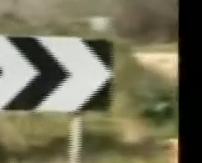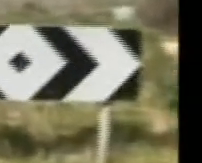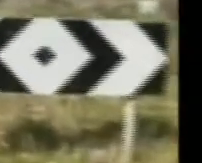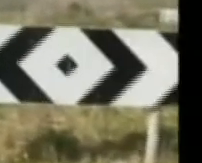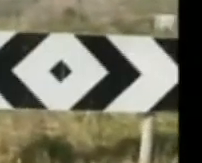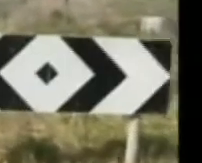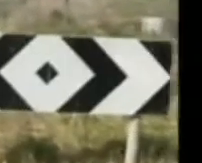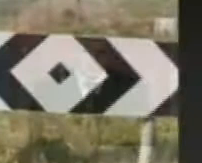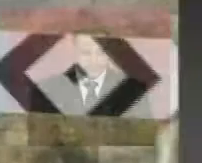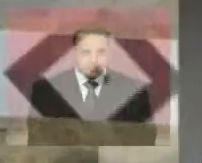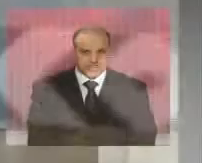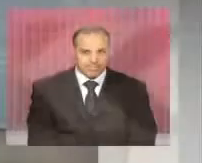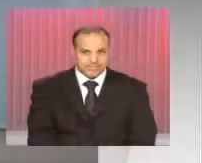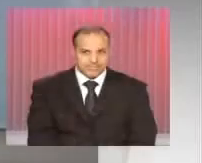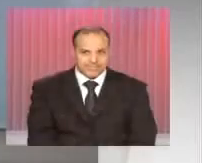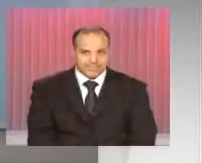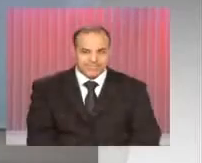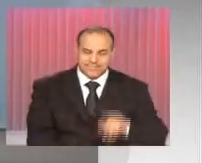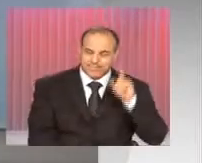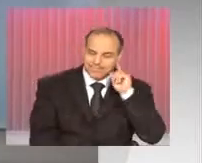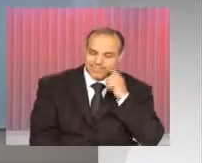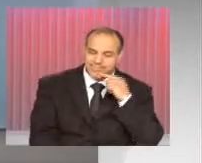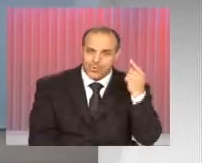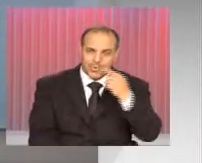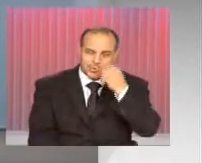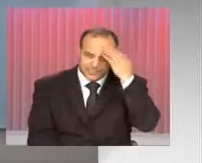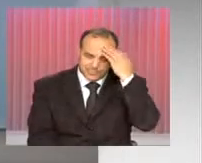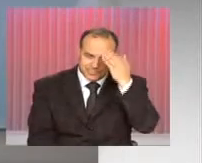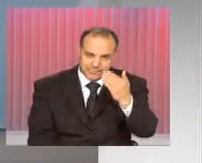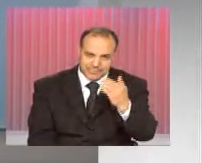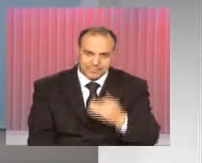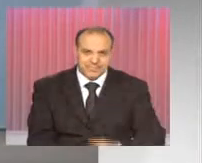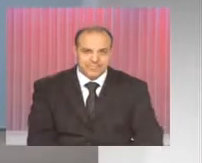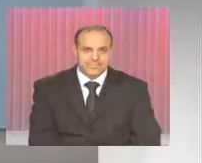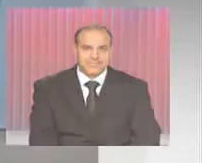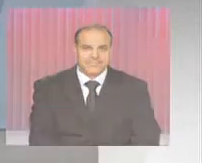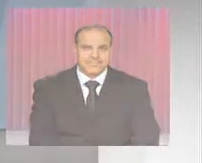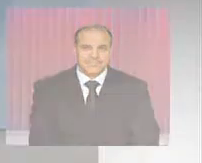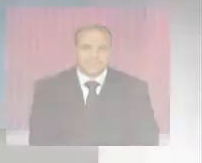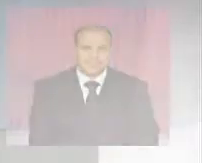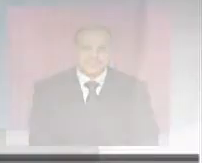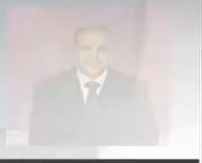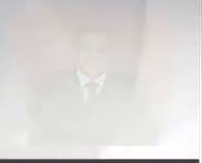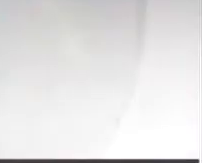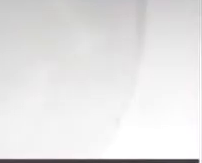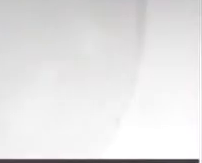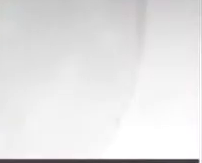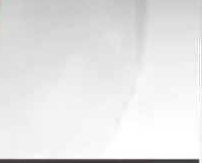شكرا المتابعة، في أمان الله.